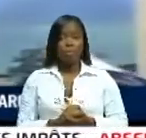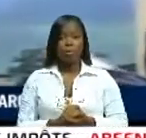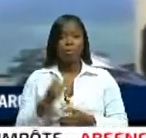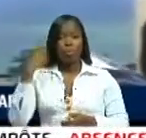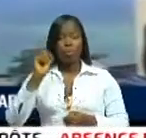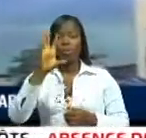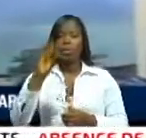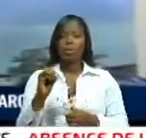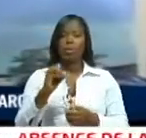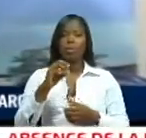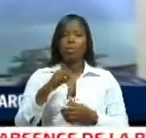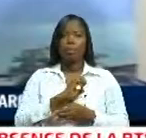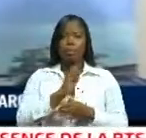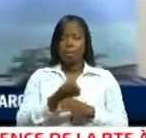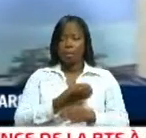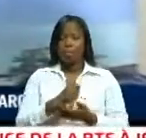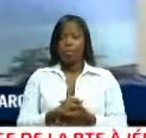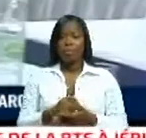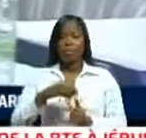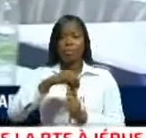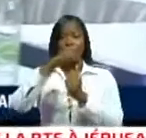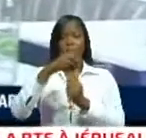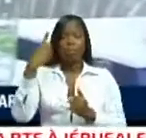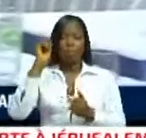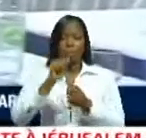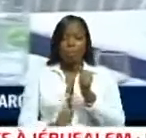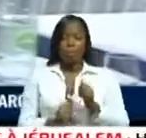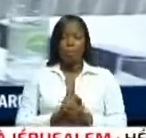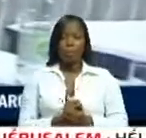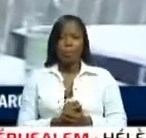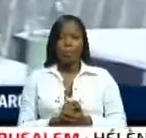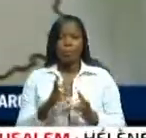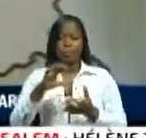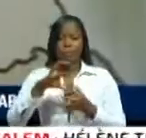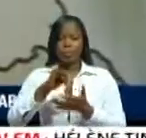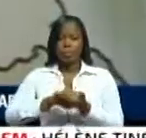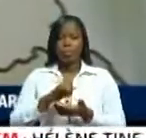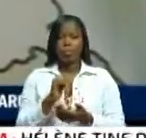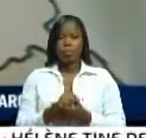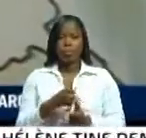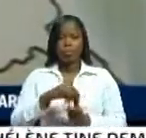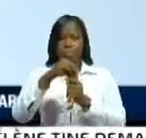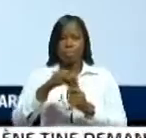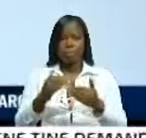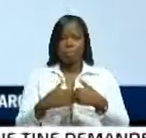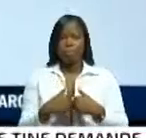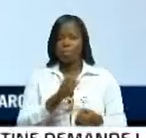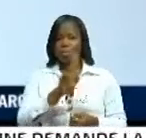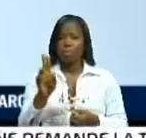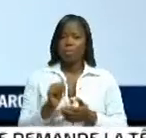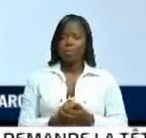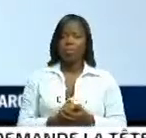d'une cinquantaine donc de spécialité pour chacune de ces spécialités bien sûr de pouvoir avoir une maquette tout ce qu'on appelle